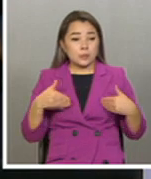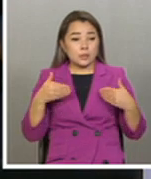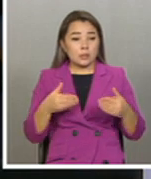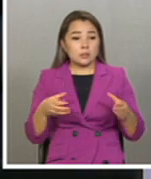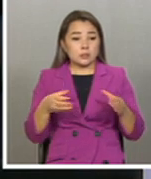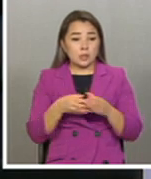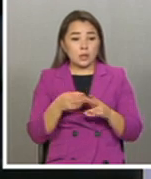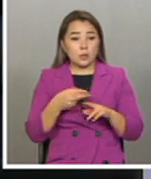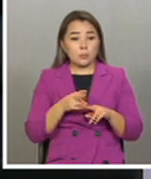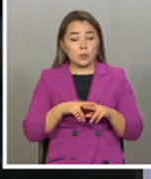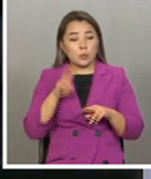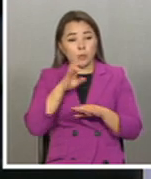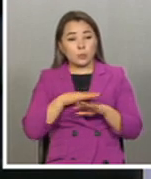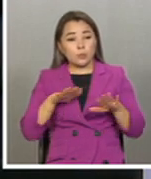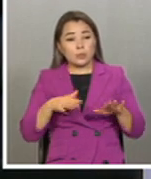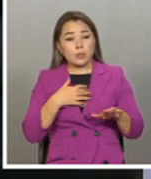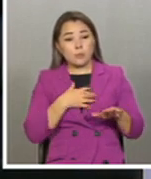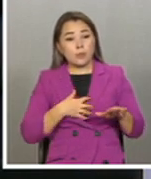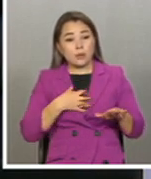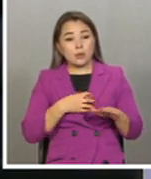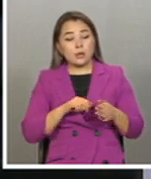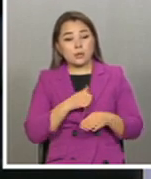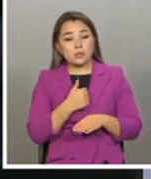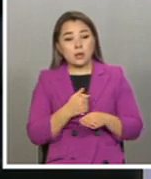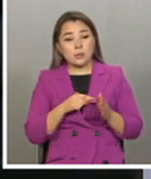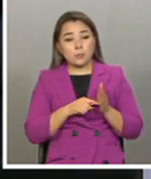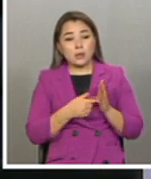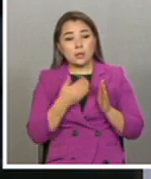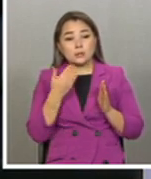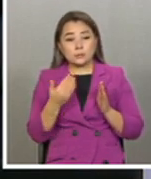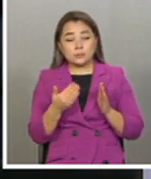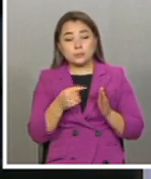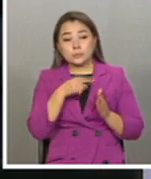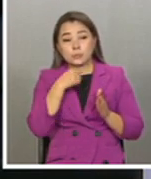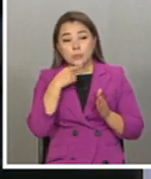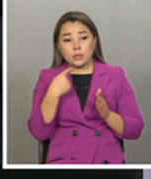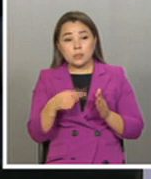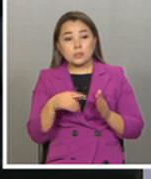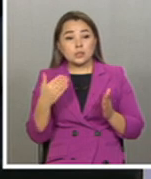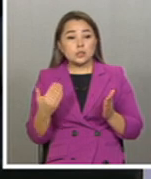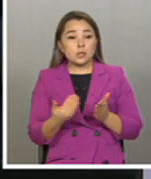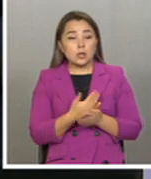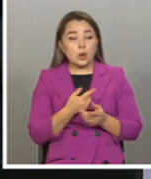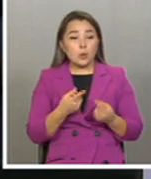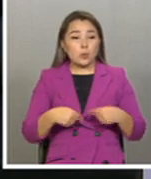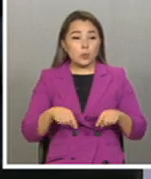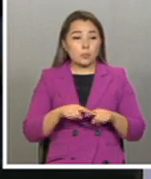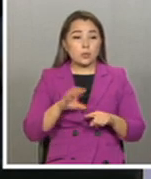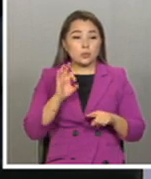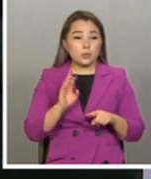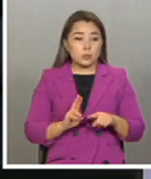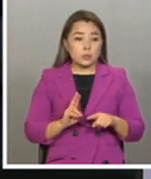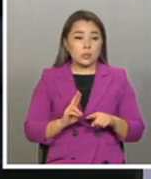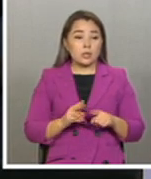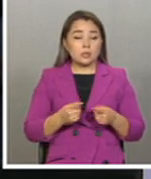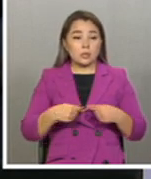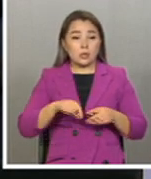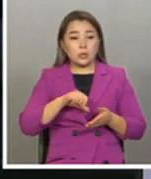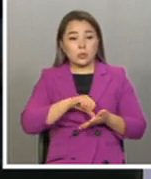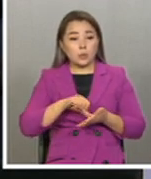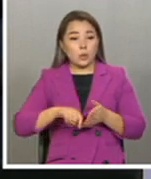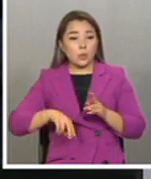үкіметтің негізгі мақсаты Ресейде жаңа қоғам социализмді құру